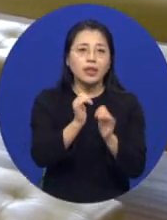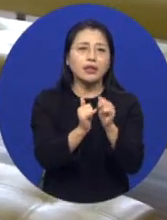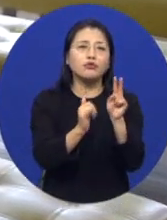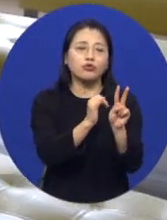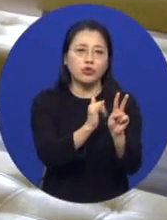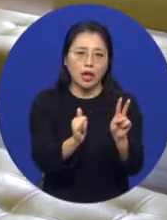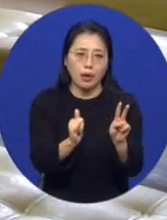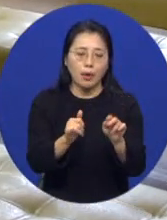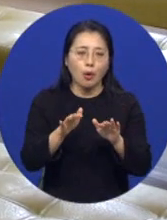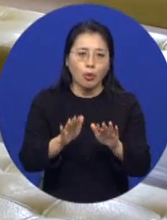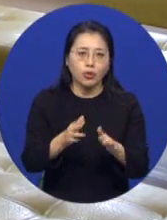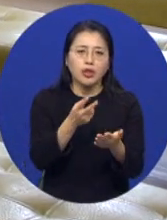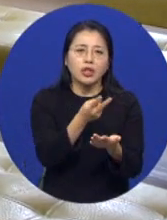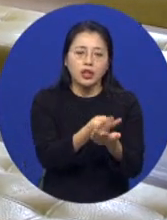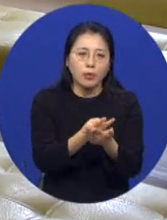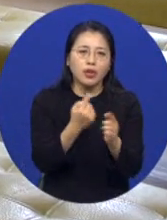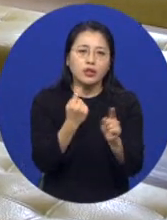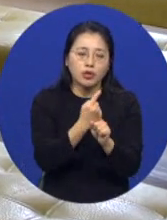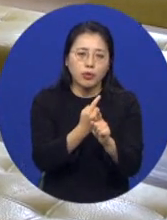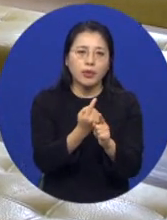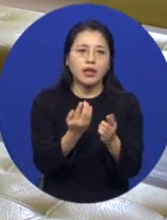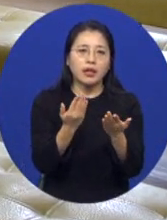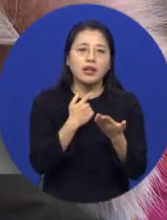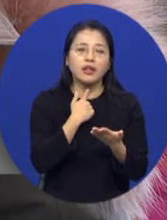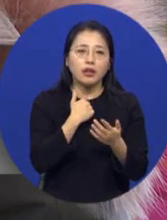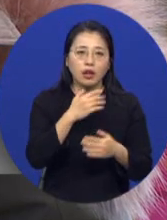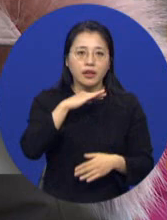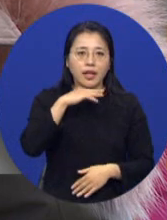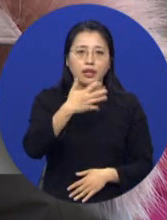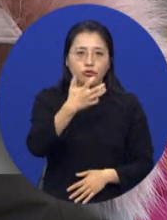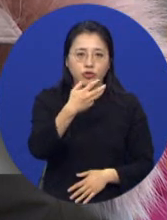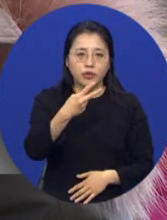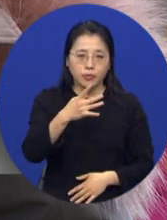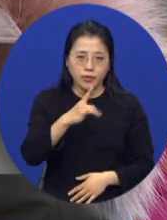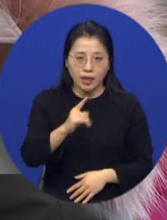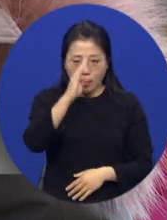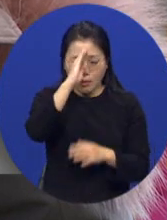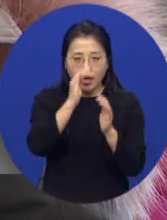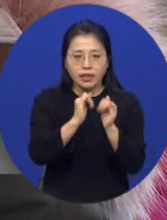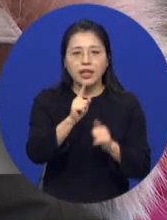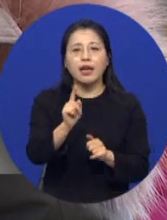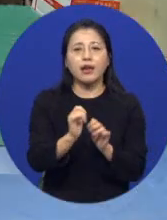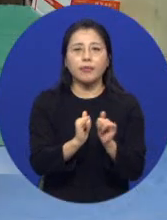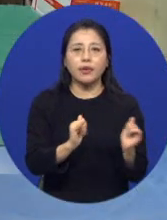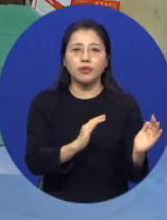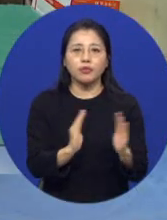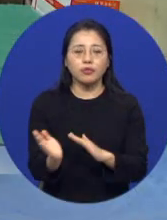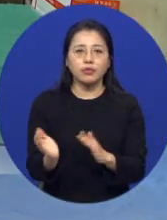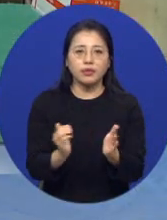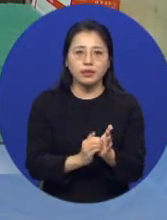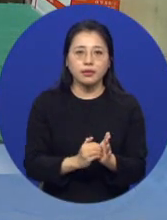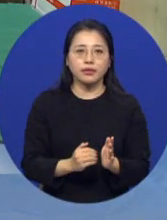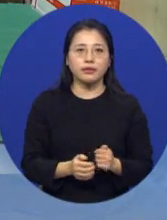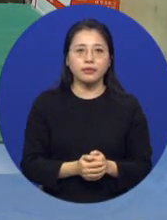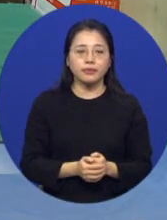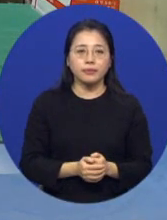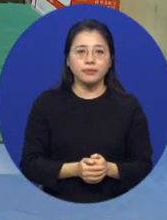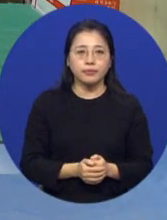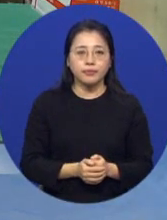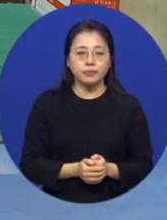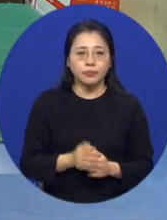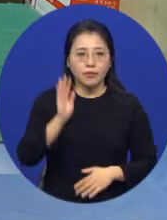이번 치료를 받던 90대 확진자 한 명이 숨지면서 누적 사망자 수는 2004명으로 늘었습니다